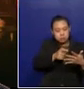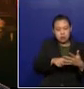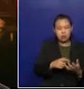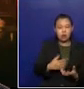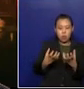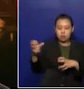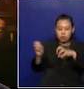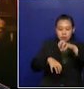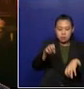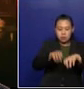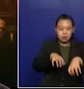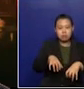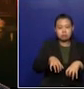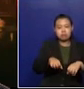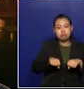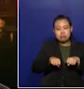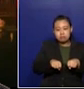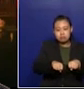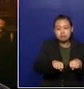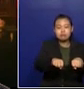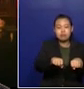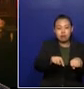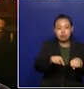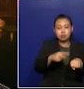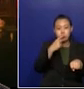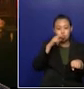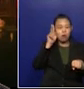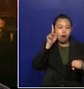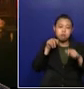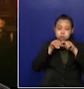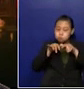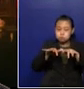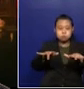ะสำนักข่าวนี้จึงรายงานข่าวออกมาเลยฮะ